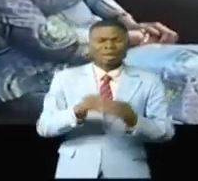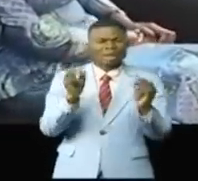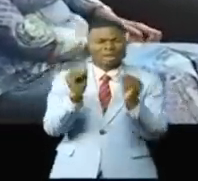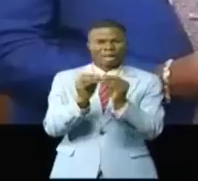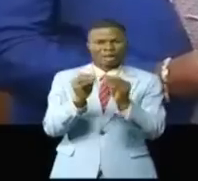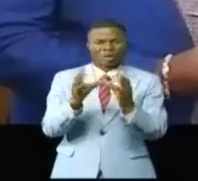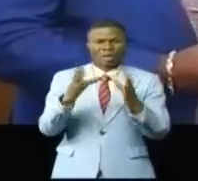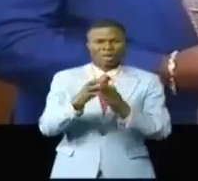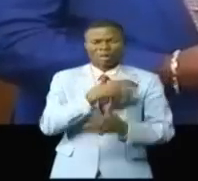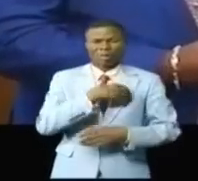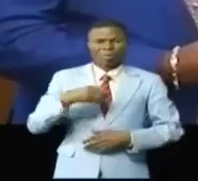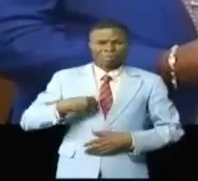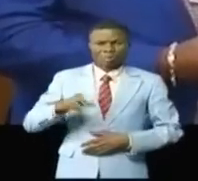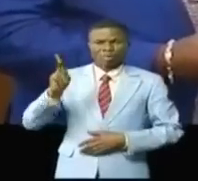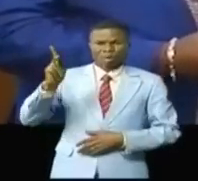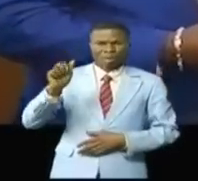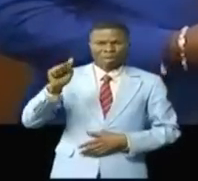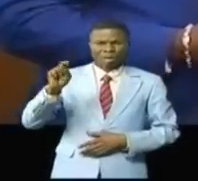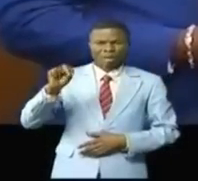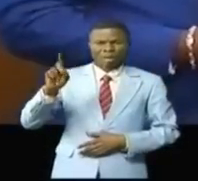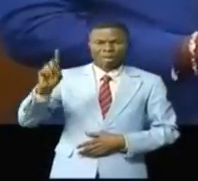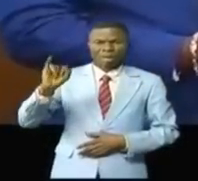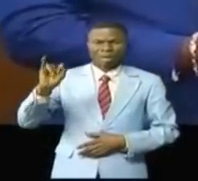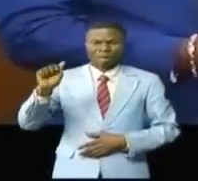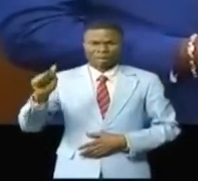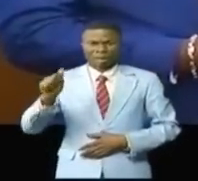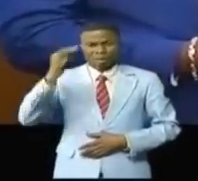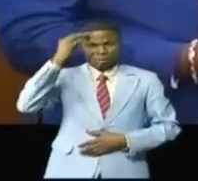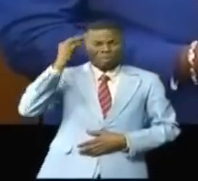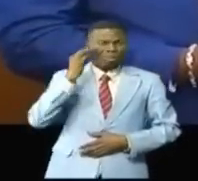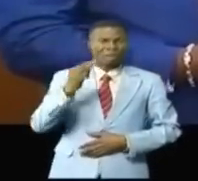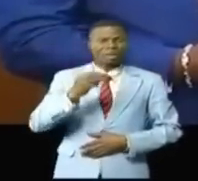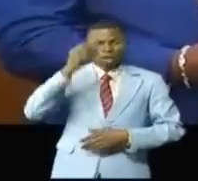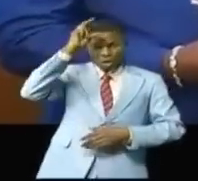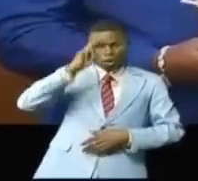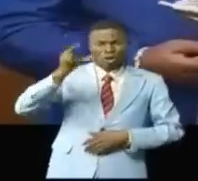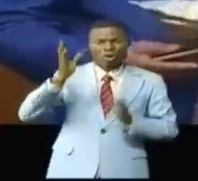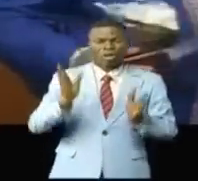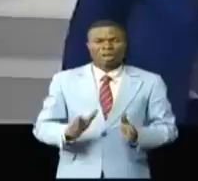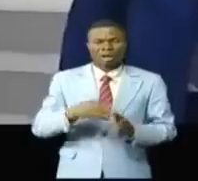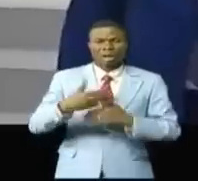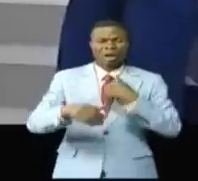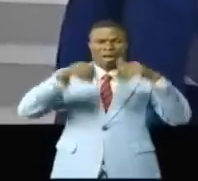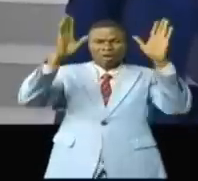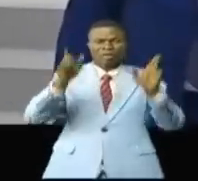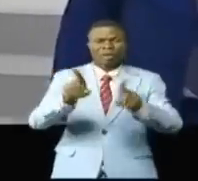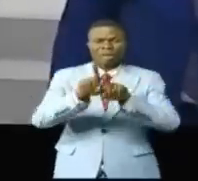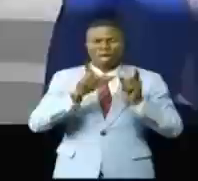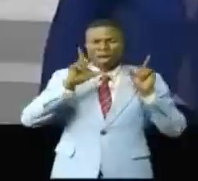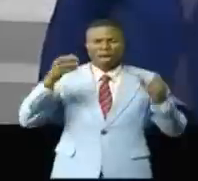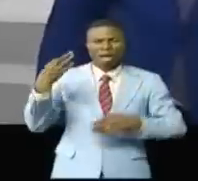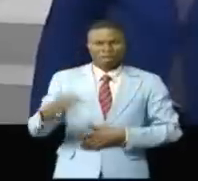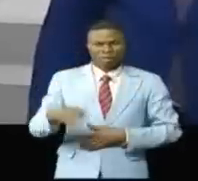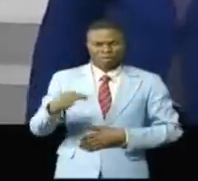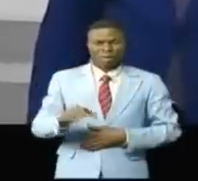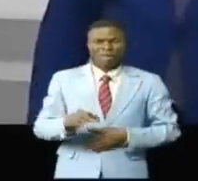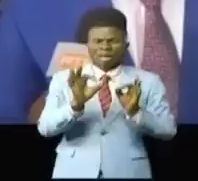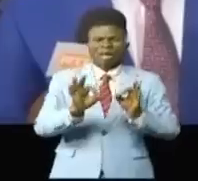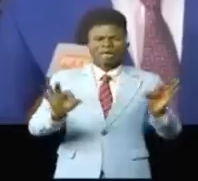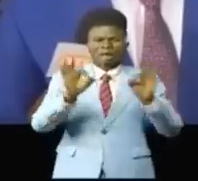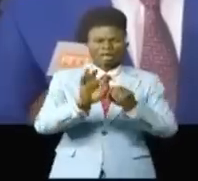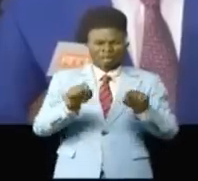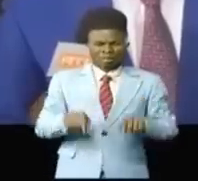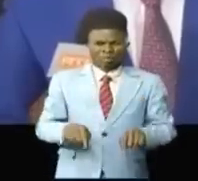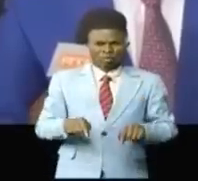avec Madame Kandia Kamisoko Kamara, ministre ivoirien des Affaires étrangères et francophonie. Il est important, et